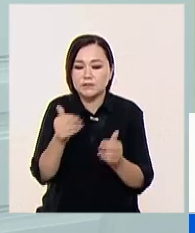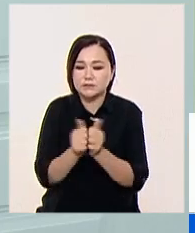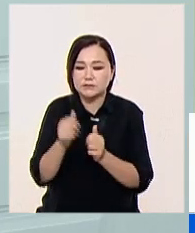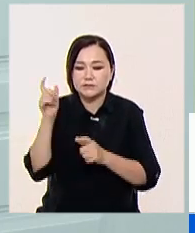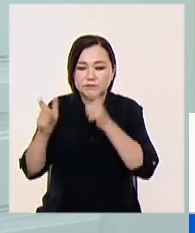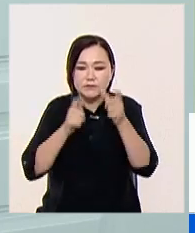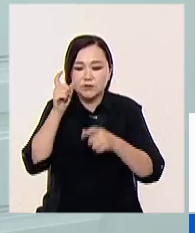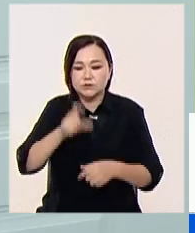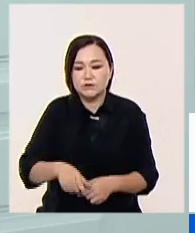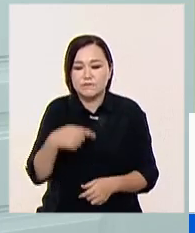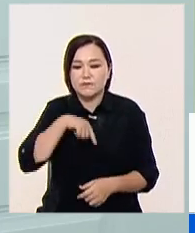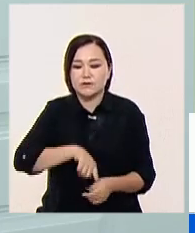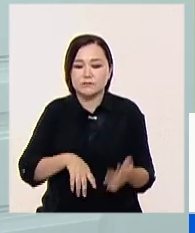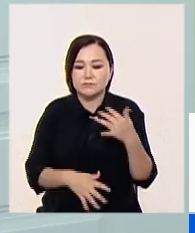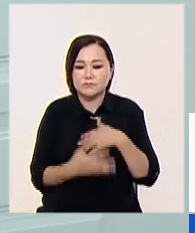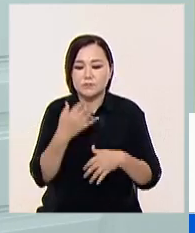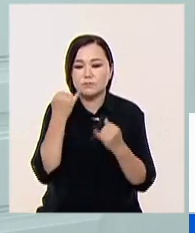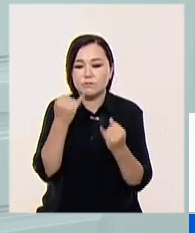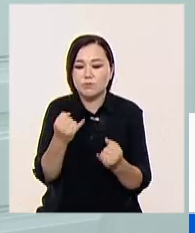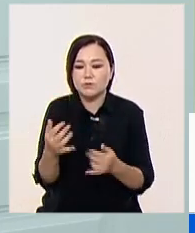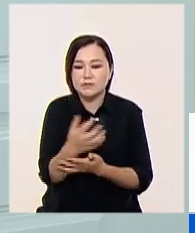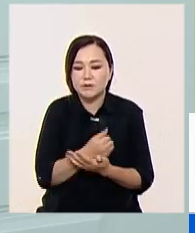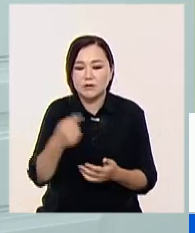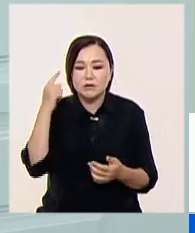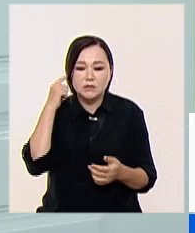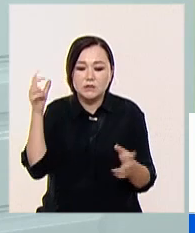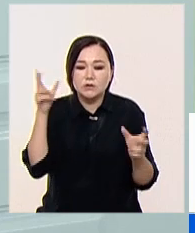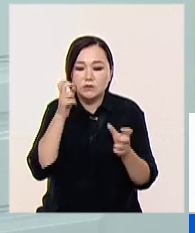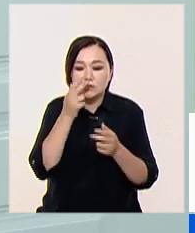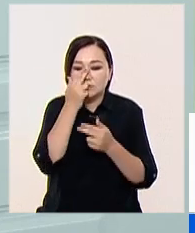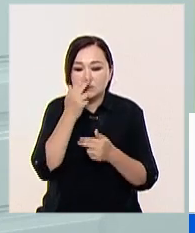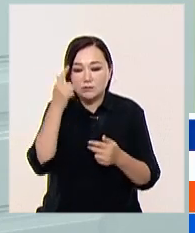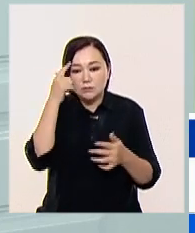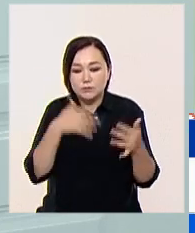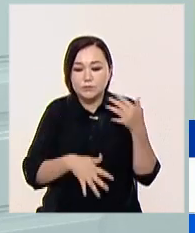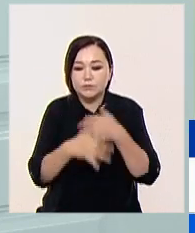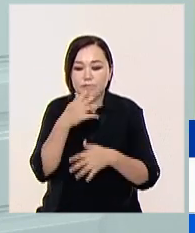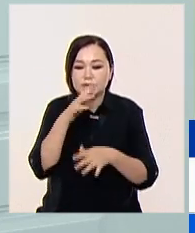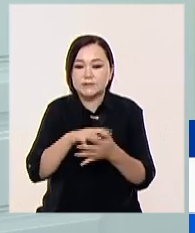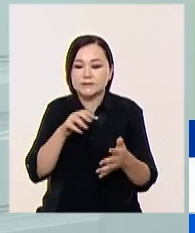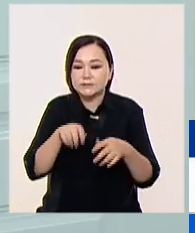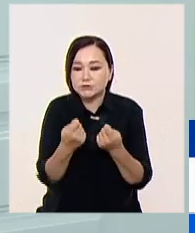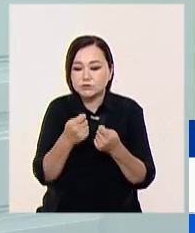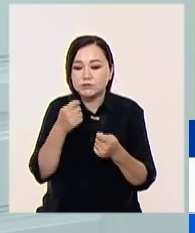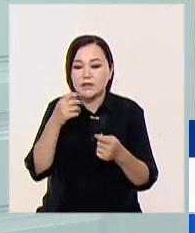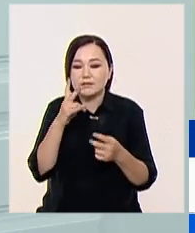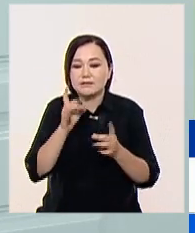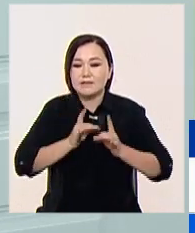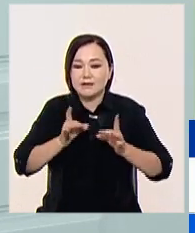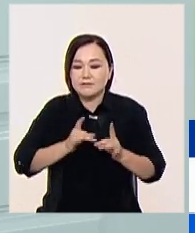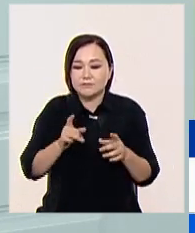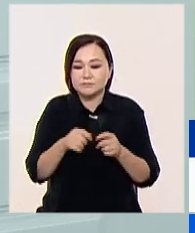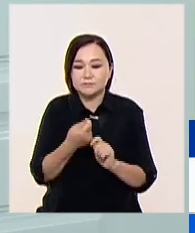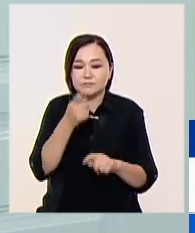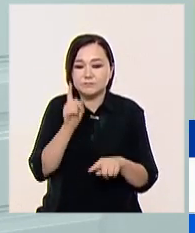естілетін шулар адам ағзасына негативті әсер жинайды. Құлақ шуға үйреніп кетсе мидың қан айналымы бұзылып жүйке жасушалар зақымданады. Адам